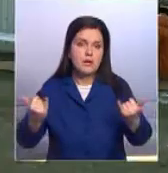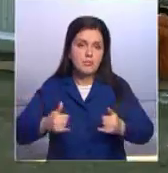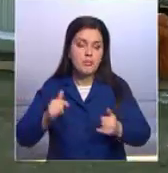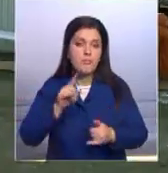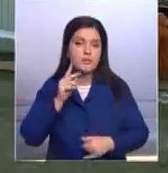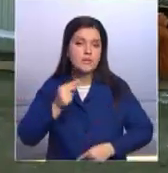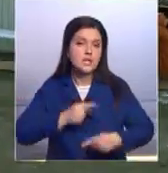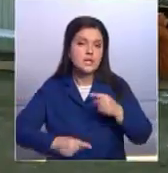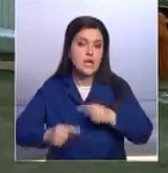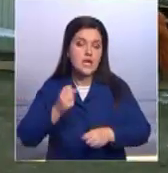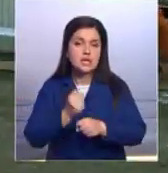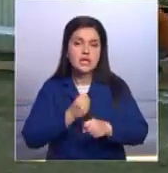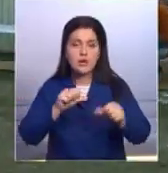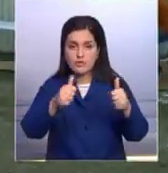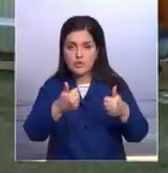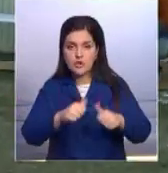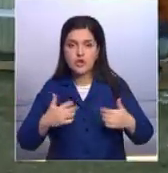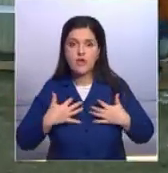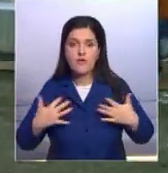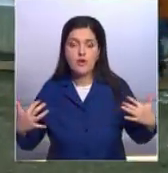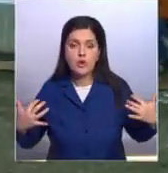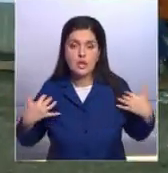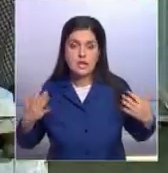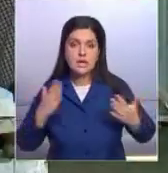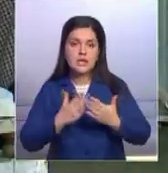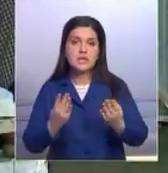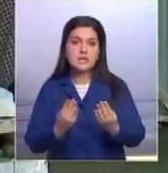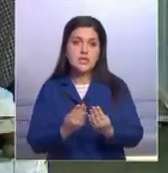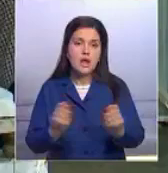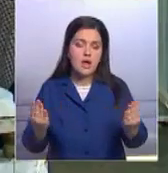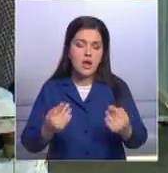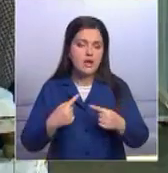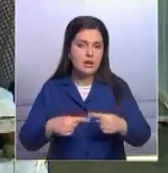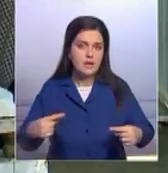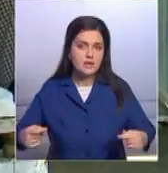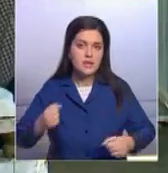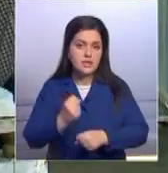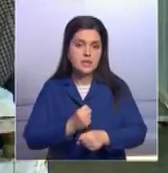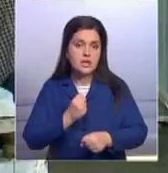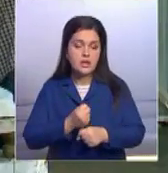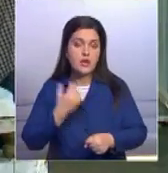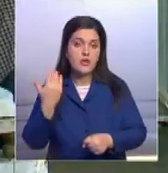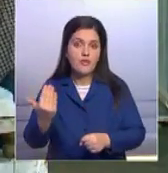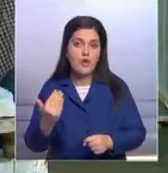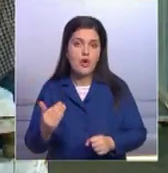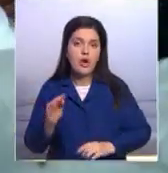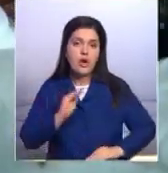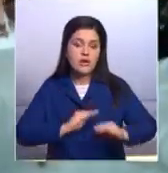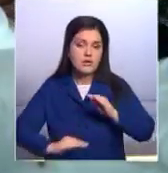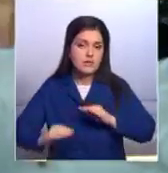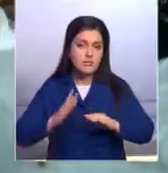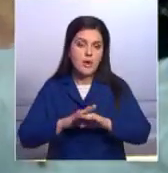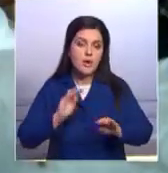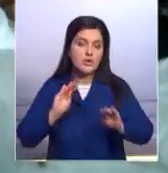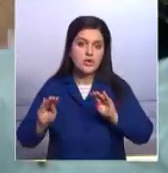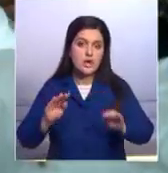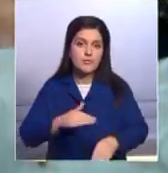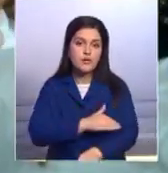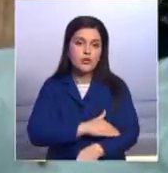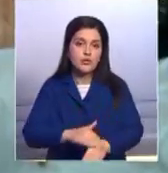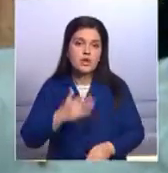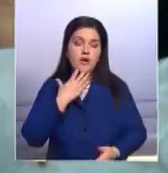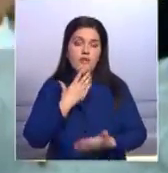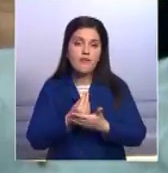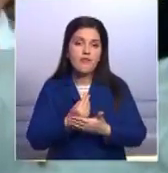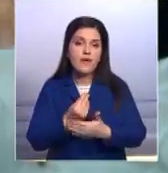и цемента молодой бизнесмен создает скульптуры животных, оригинальные ограждения и декоративные изделия. Его занимательные творения уже украшают